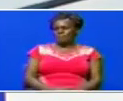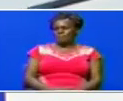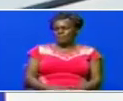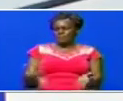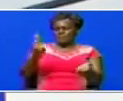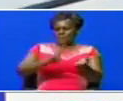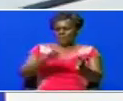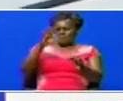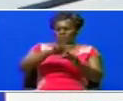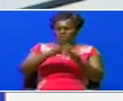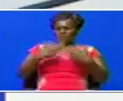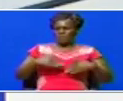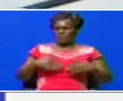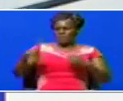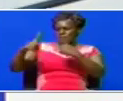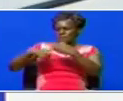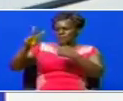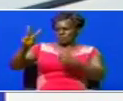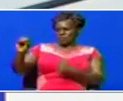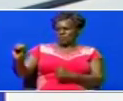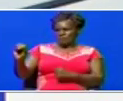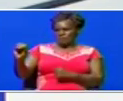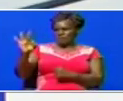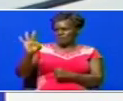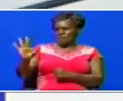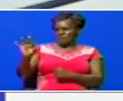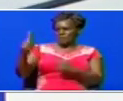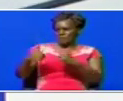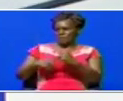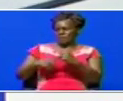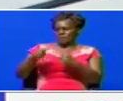registered voters, 620,